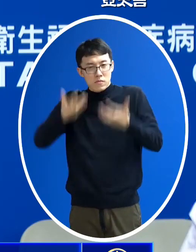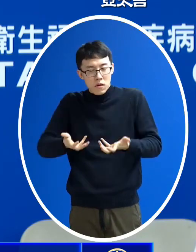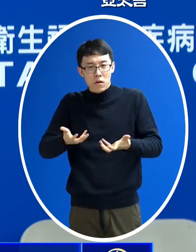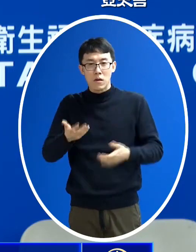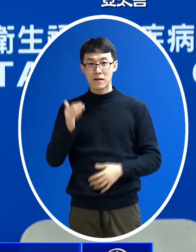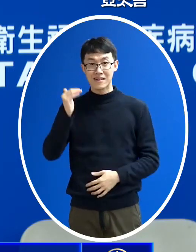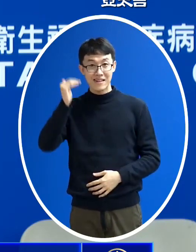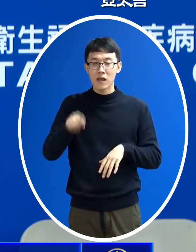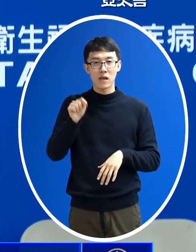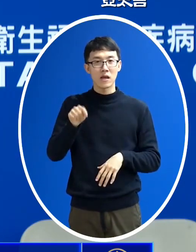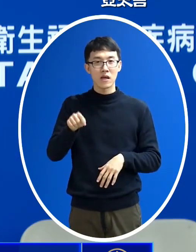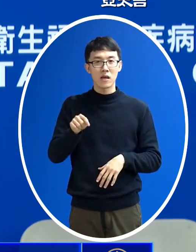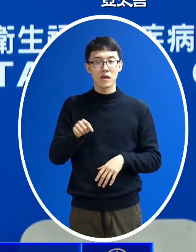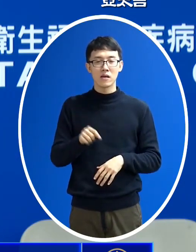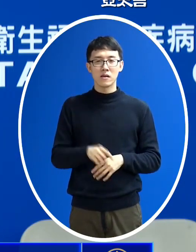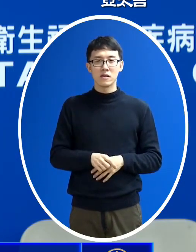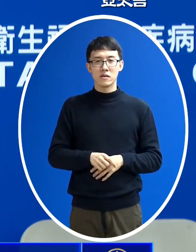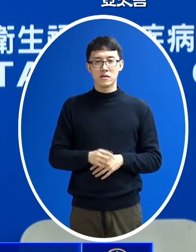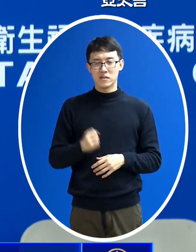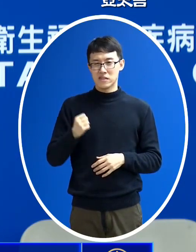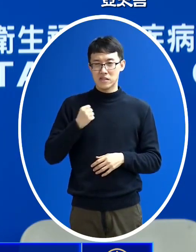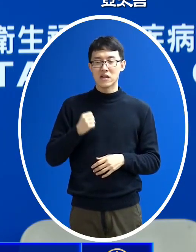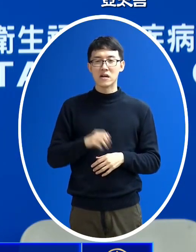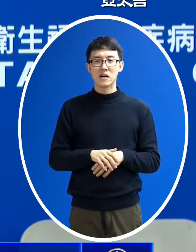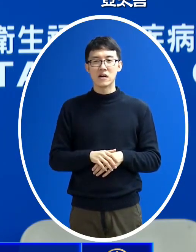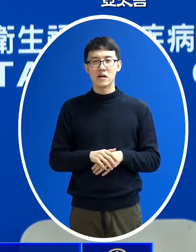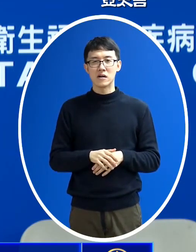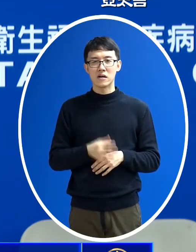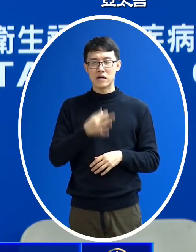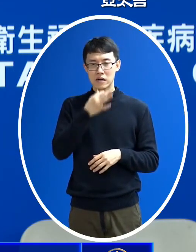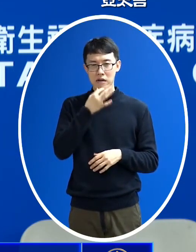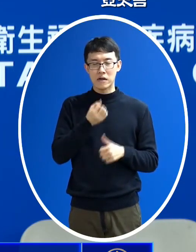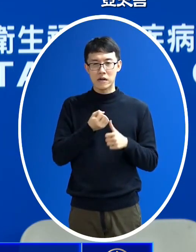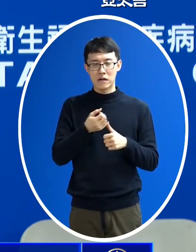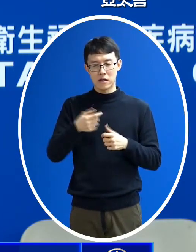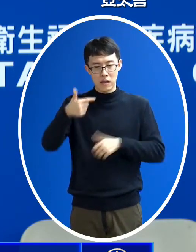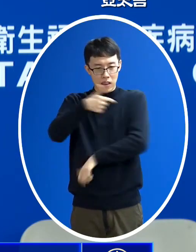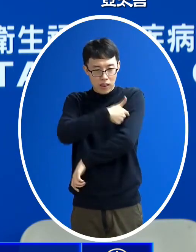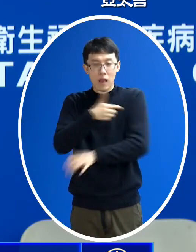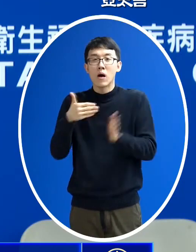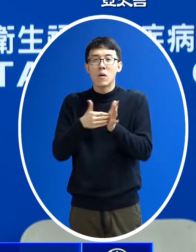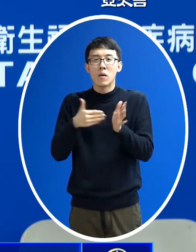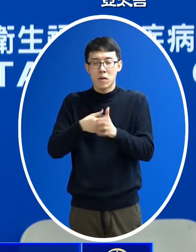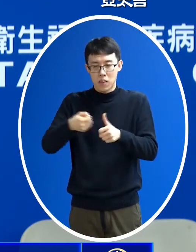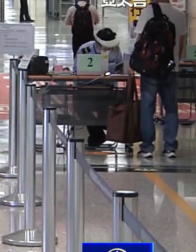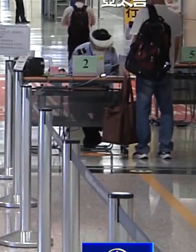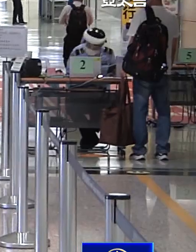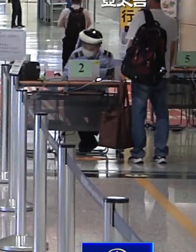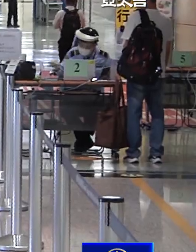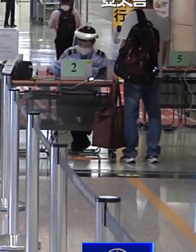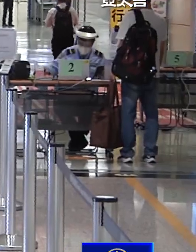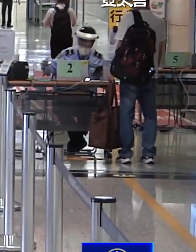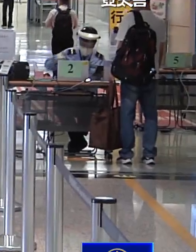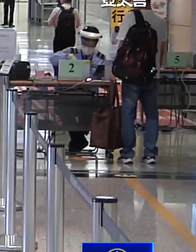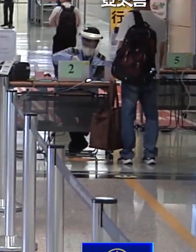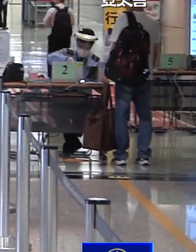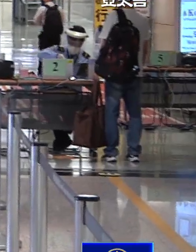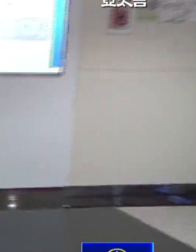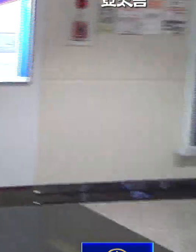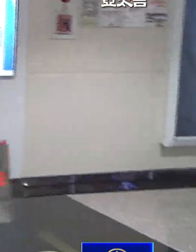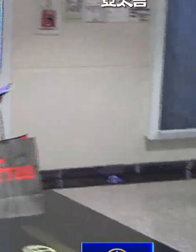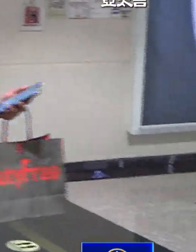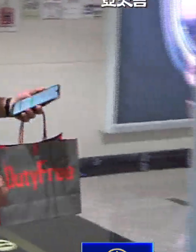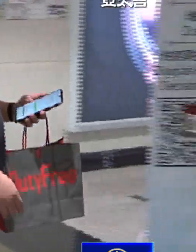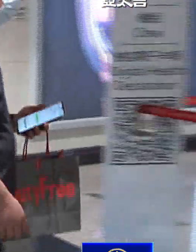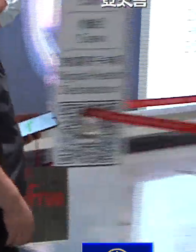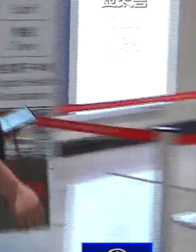哦更高，不但传染力强，而且很容易造成重复感染，那可能会再造成大规模感染。 另外，指挥